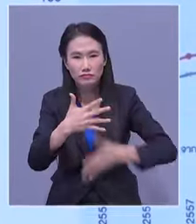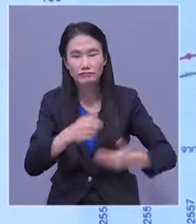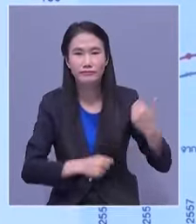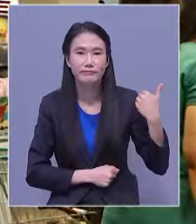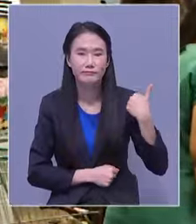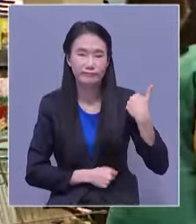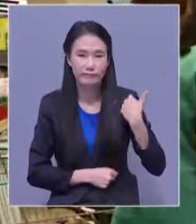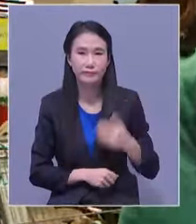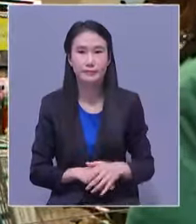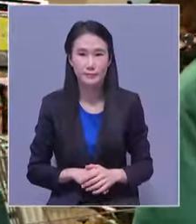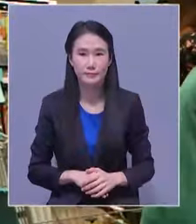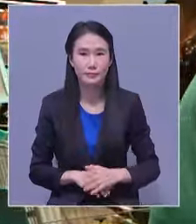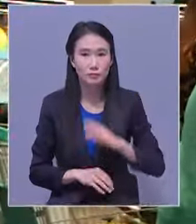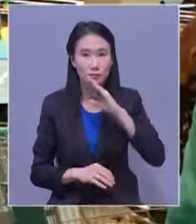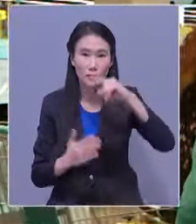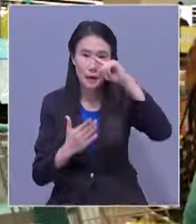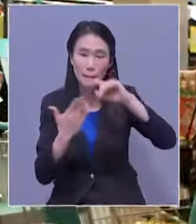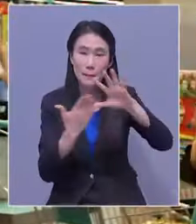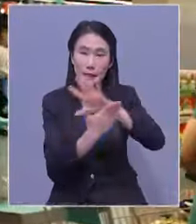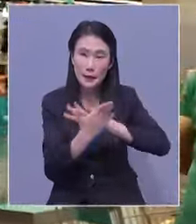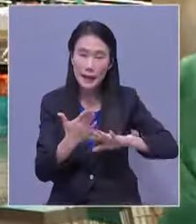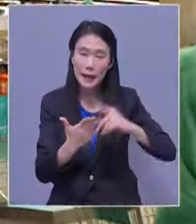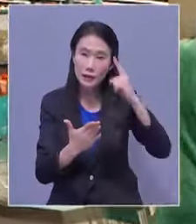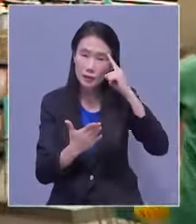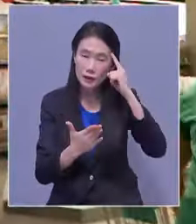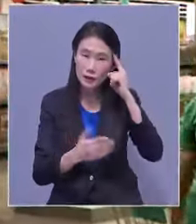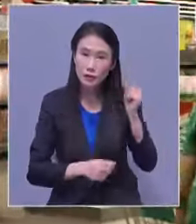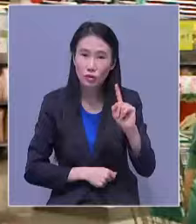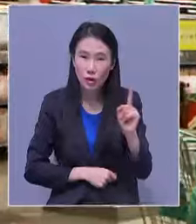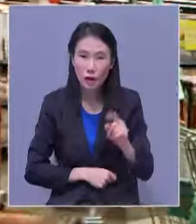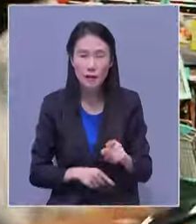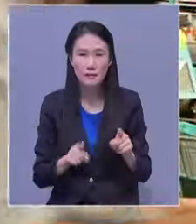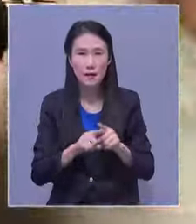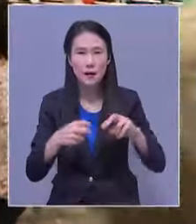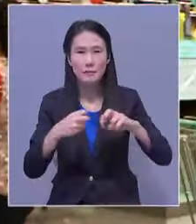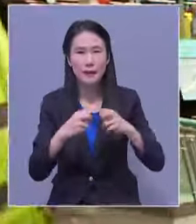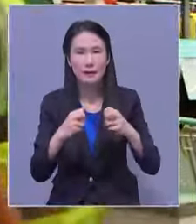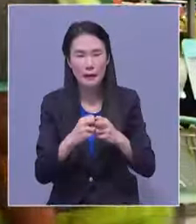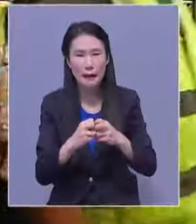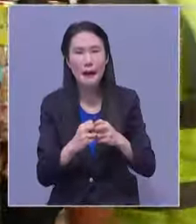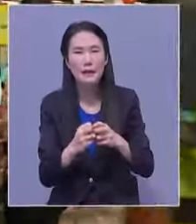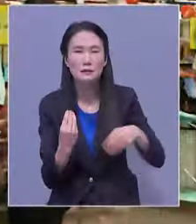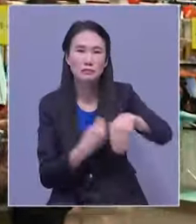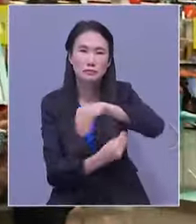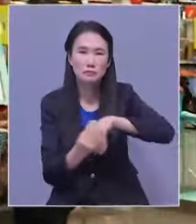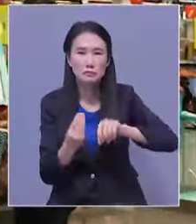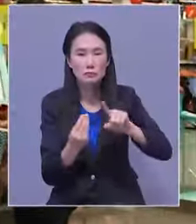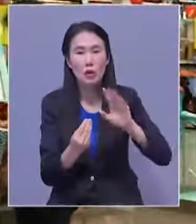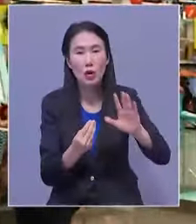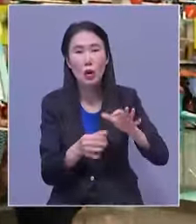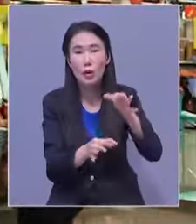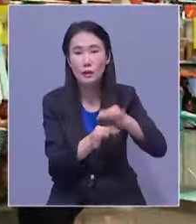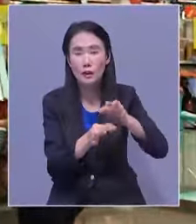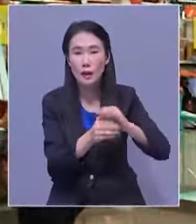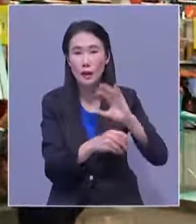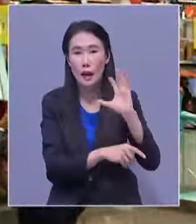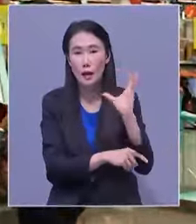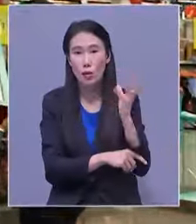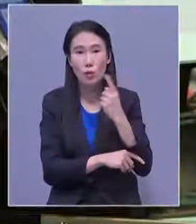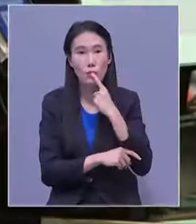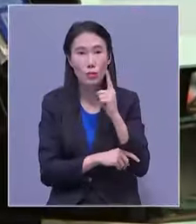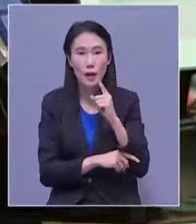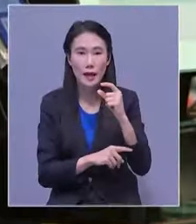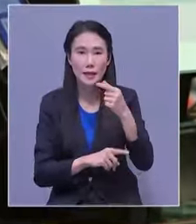ตลอดซึ่งถ้าประเทศไทยต้องยืดนิยามของคำว่าวิกรจเศรษฐิจตามที่ธนาคัณโลกกำหนดนะคะคือ